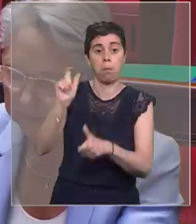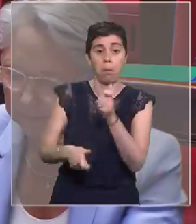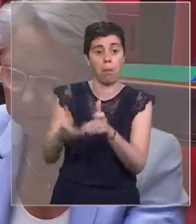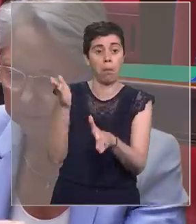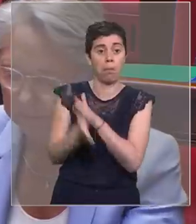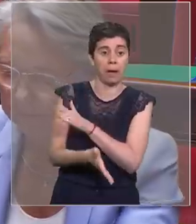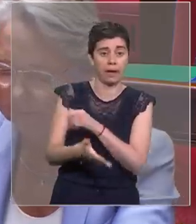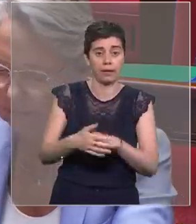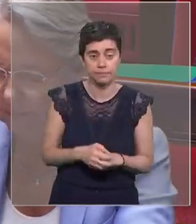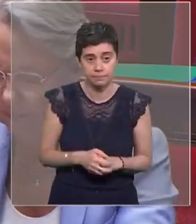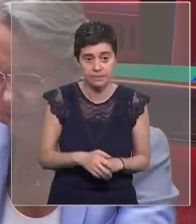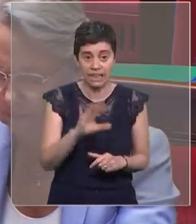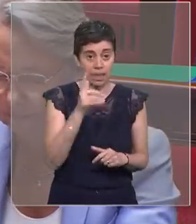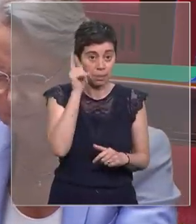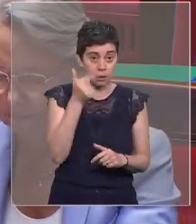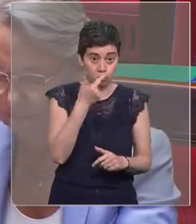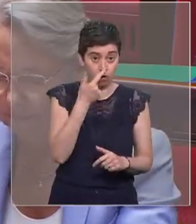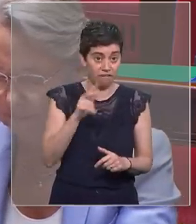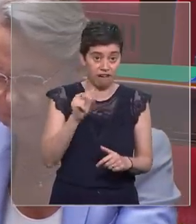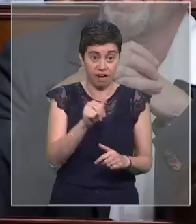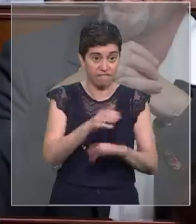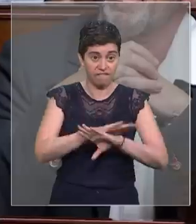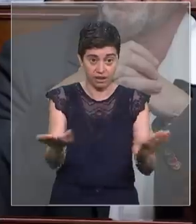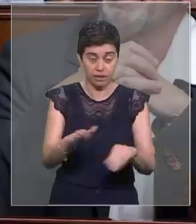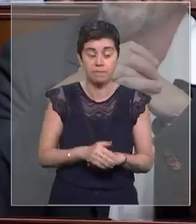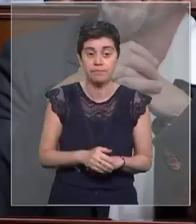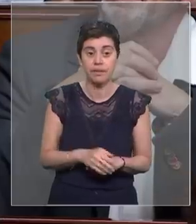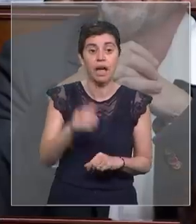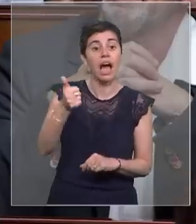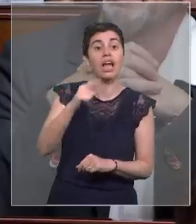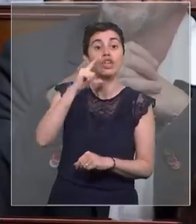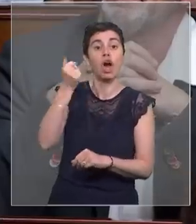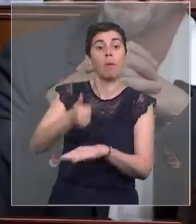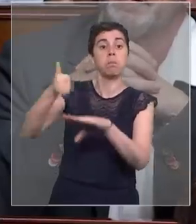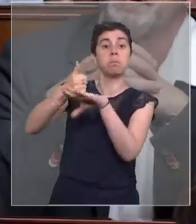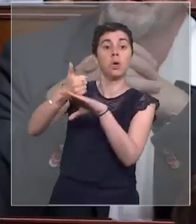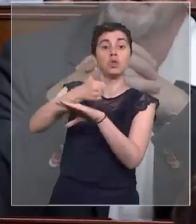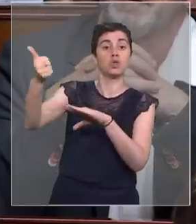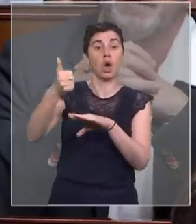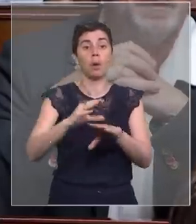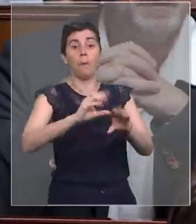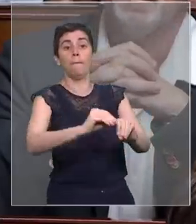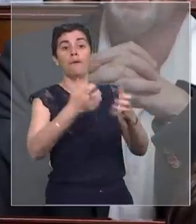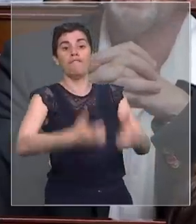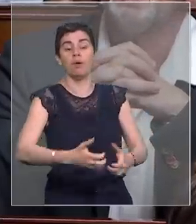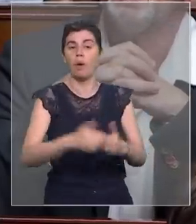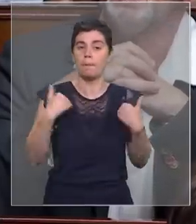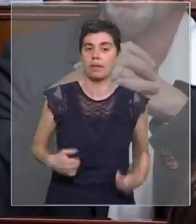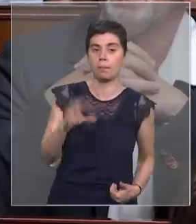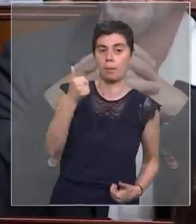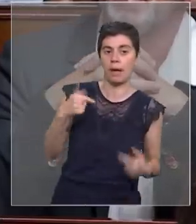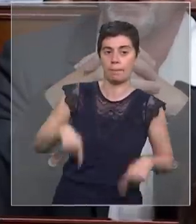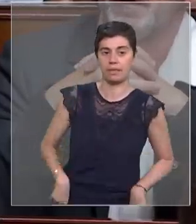accompagnez l'agonie de la Ve République. Vous exécutez la volonté d'un homme seul qui veut soumettre le peuple. Madame la Première Ministre, je vous le dis, notre